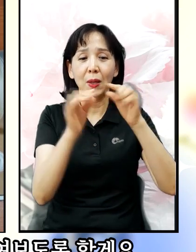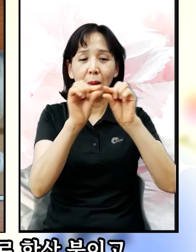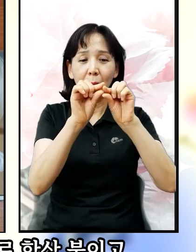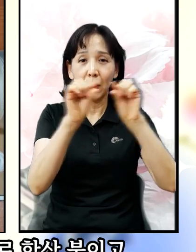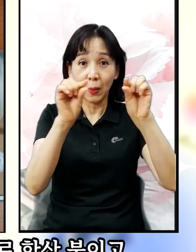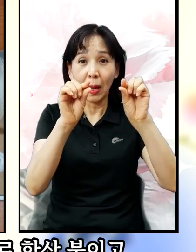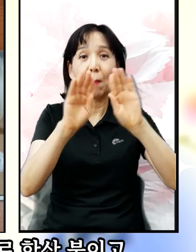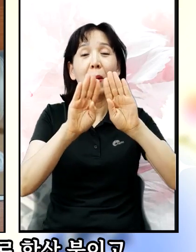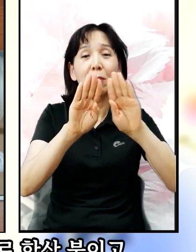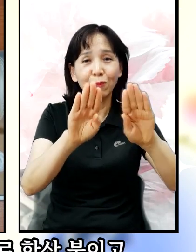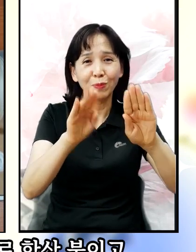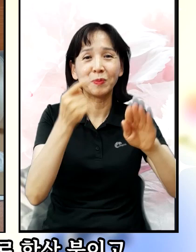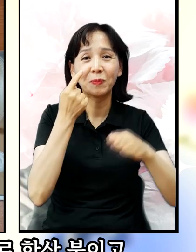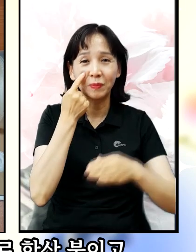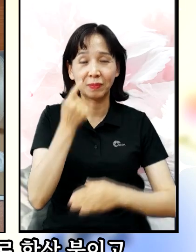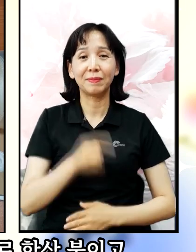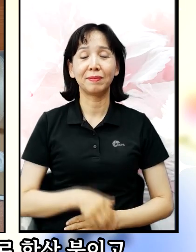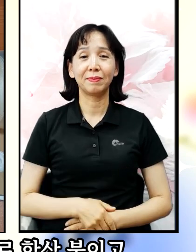보도록 할게요. 한 줄.